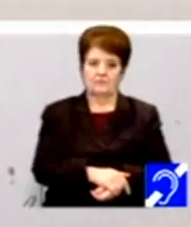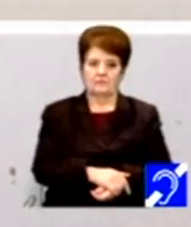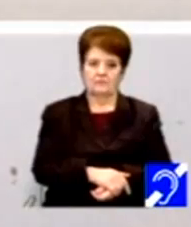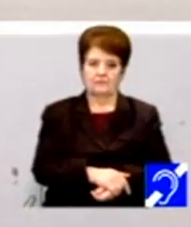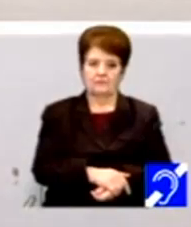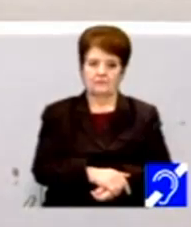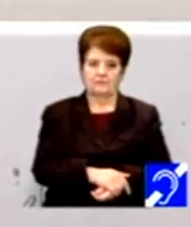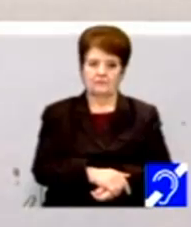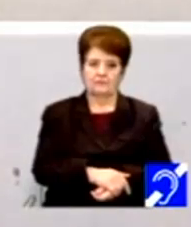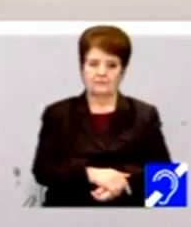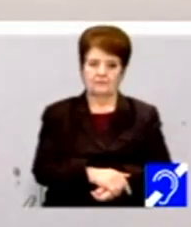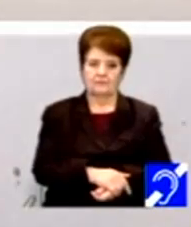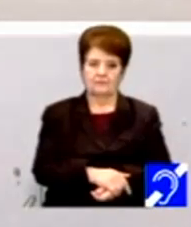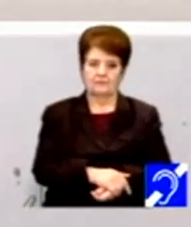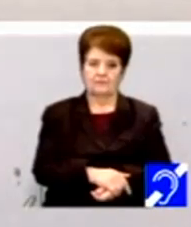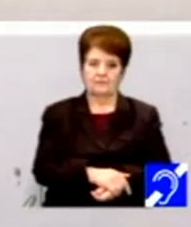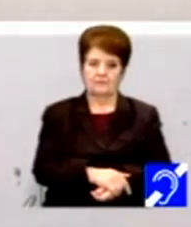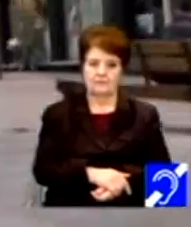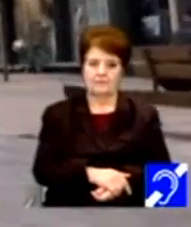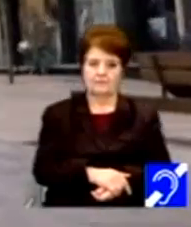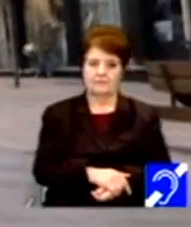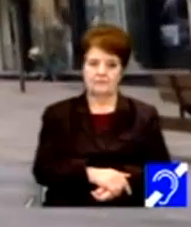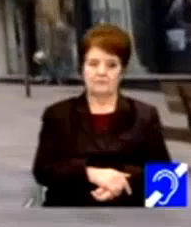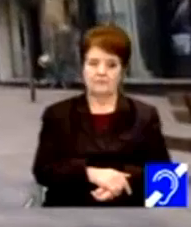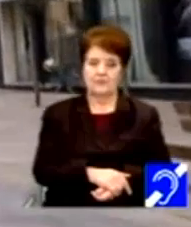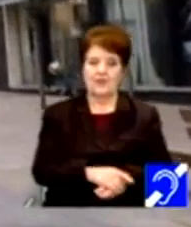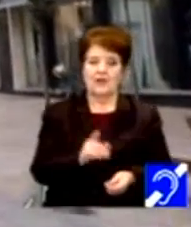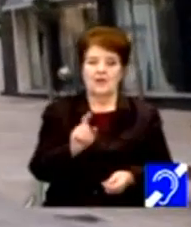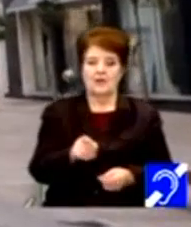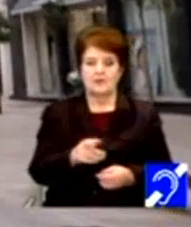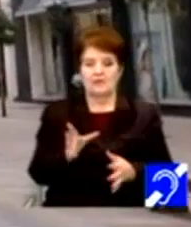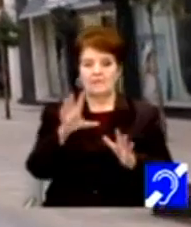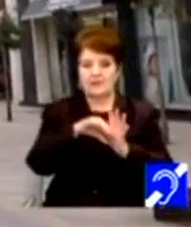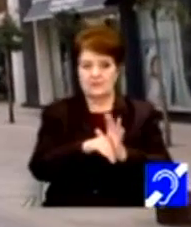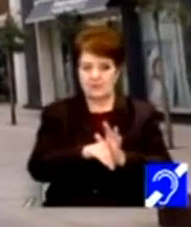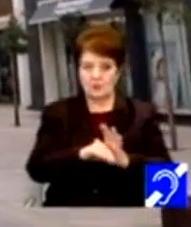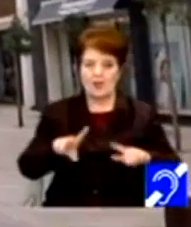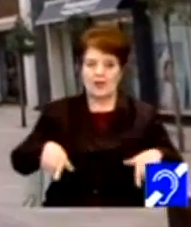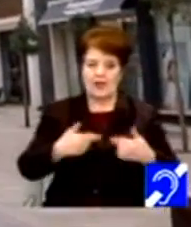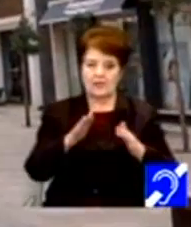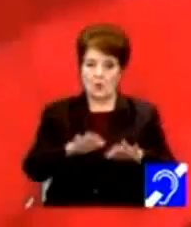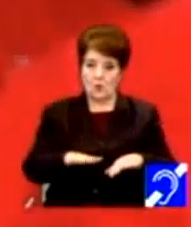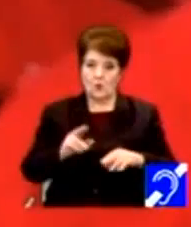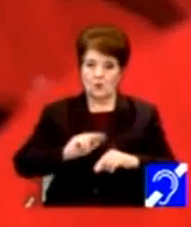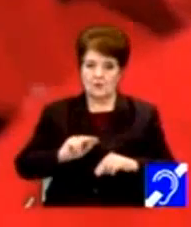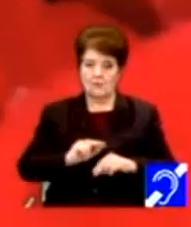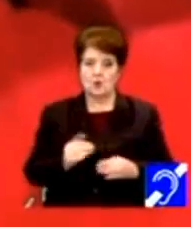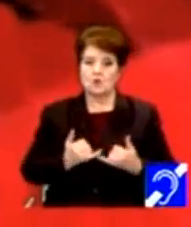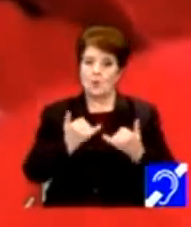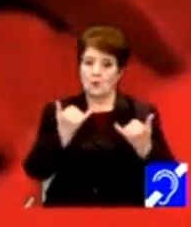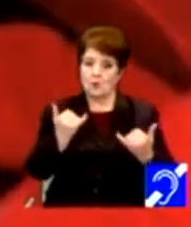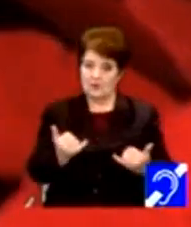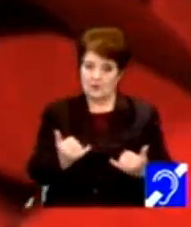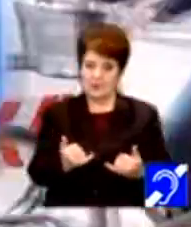son empresas multinacionales muy grandes. Prezența acestor investitori creează locuri de muncă și oportunități